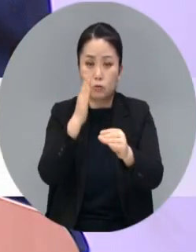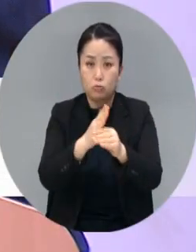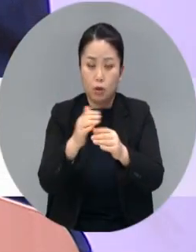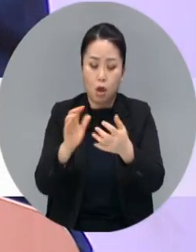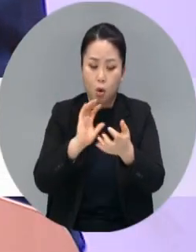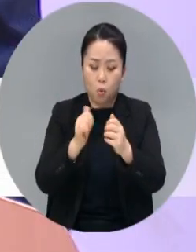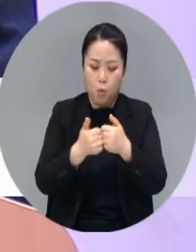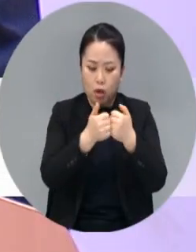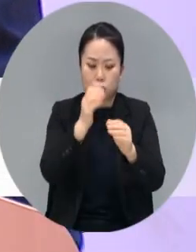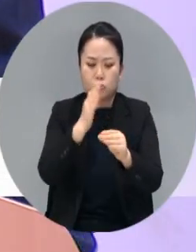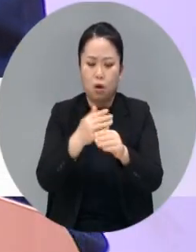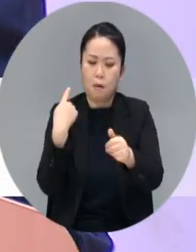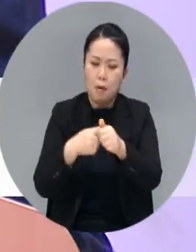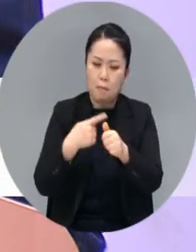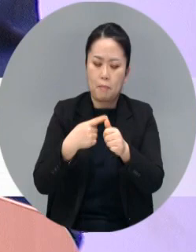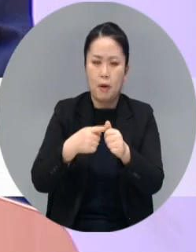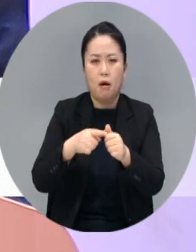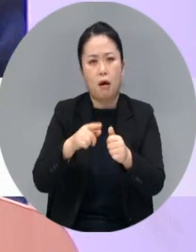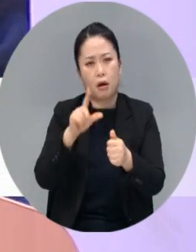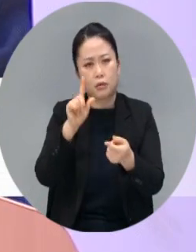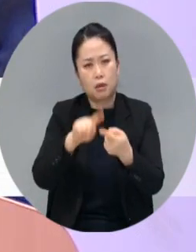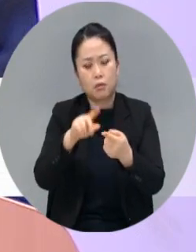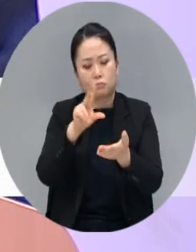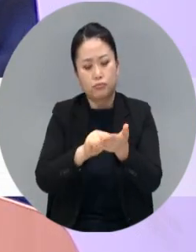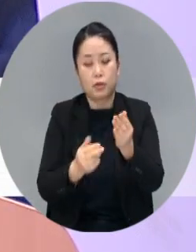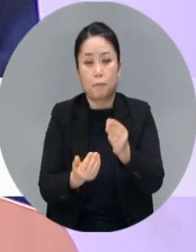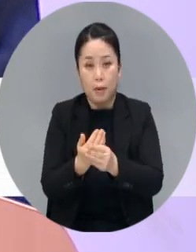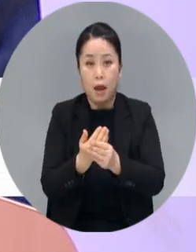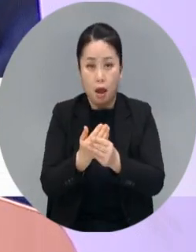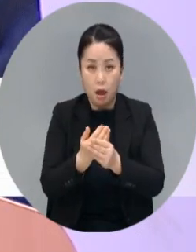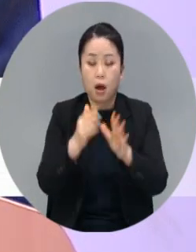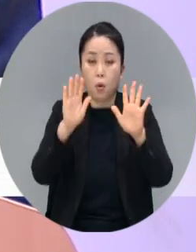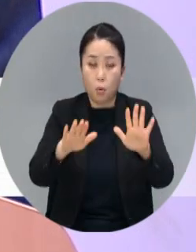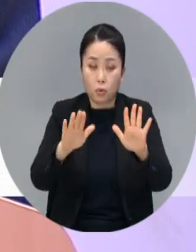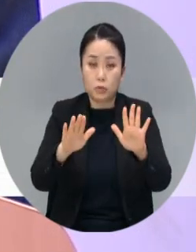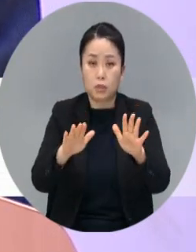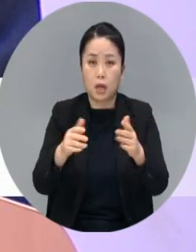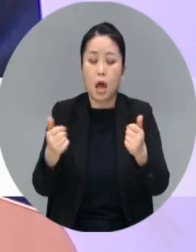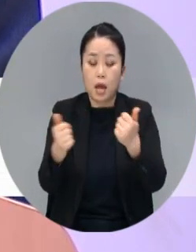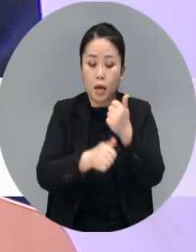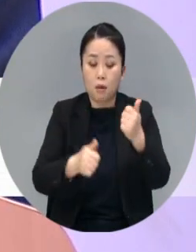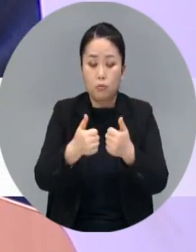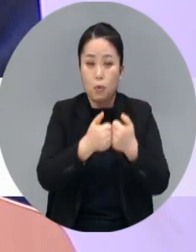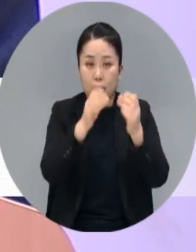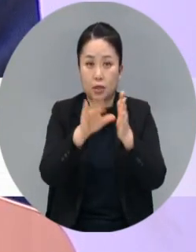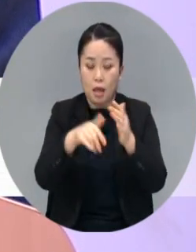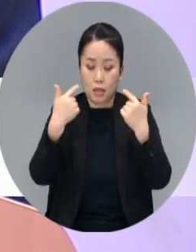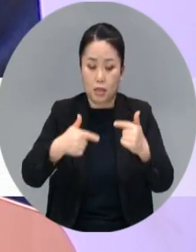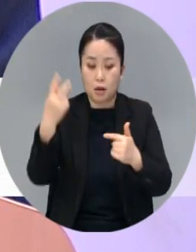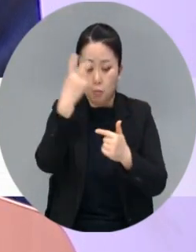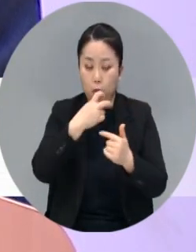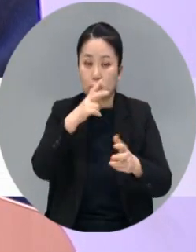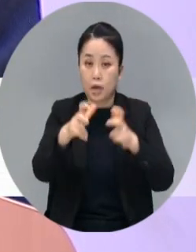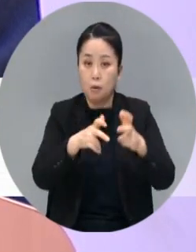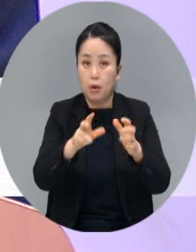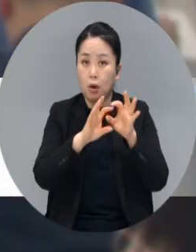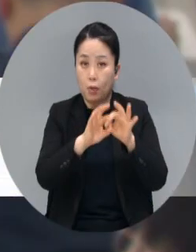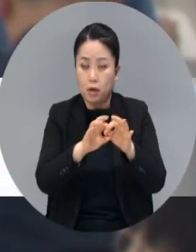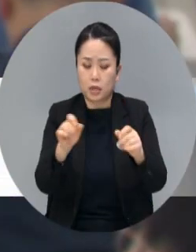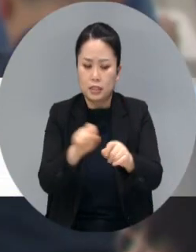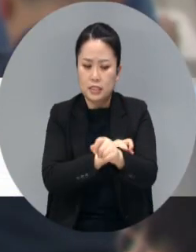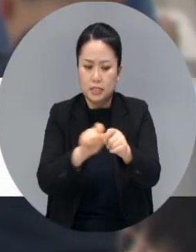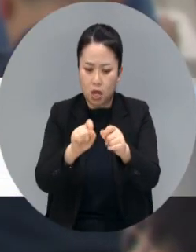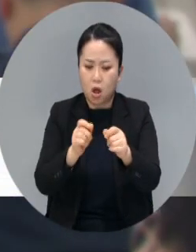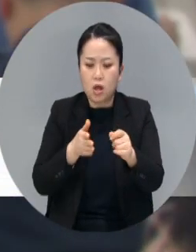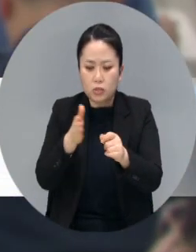있습니다 하 교육감은 오늘 열린 확대 간부 회의에서 늘봄 사업과 관련해 특정 직렬 공무원들을